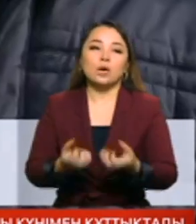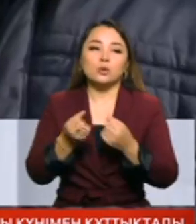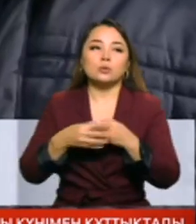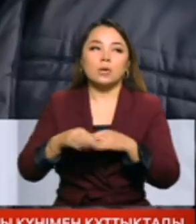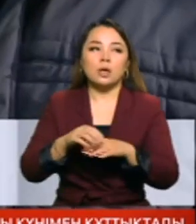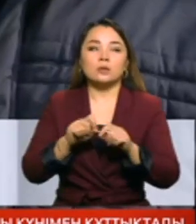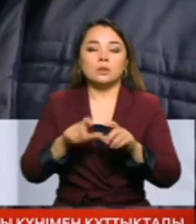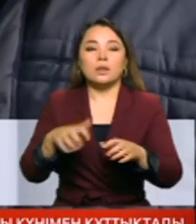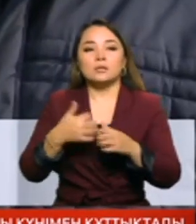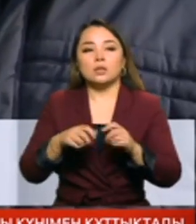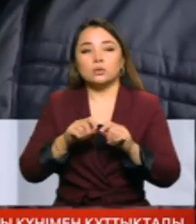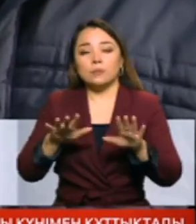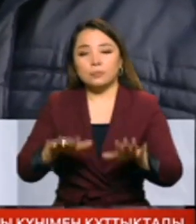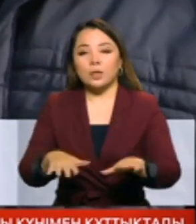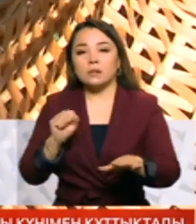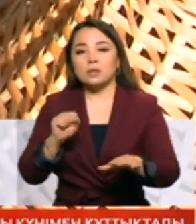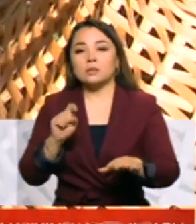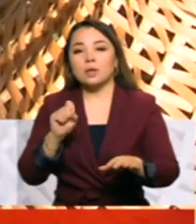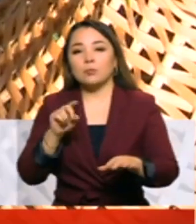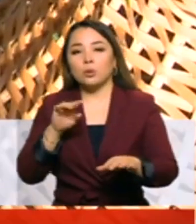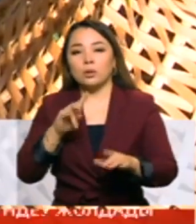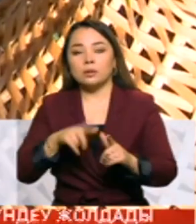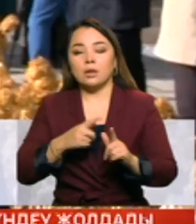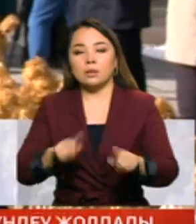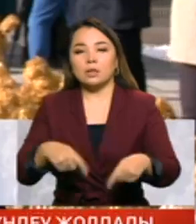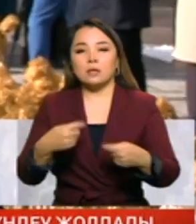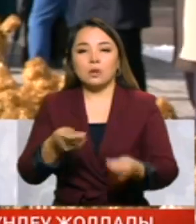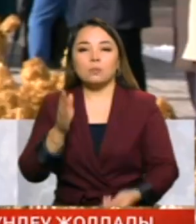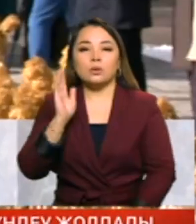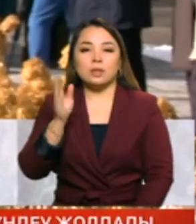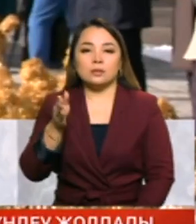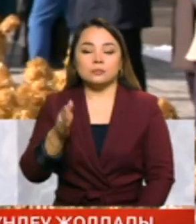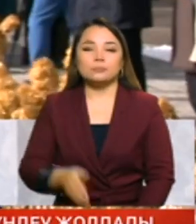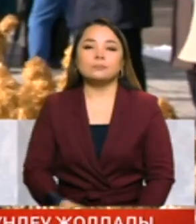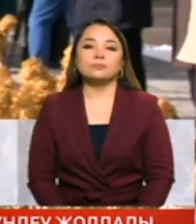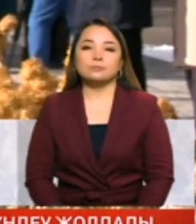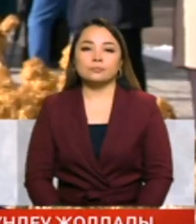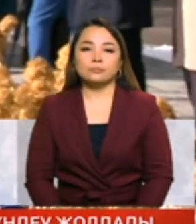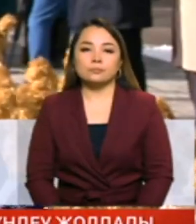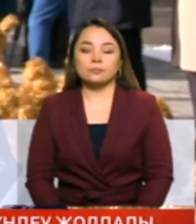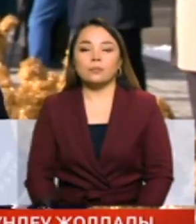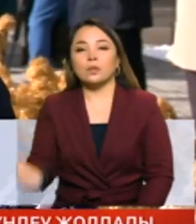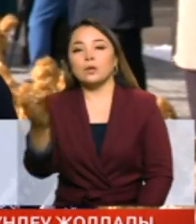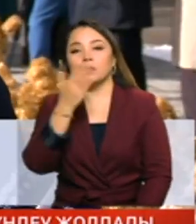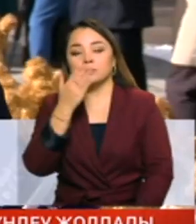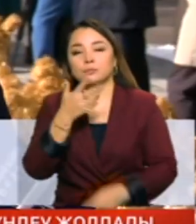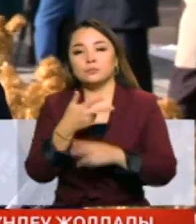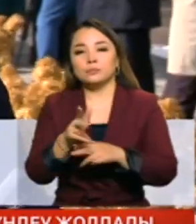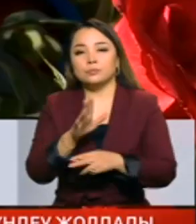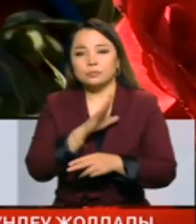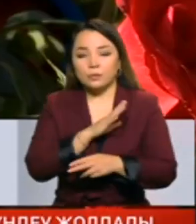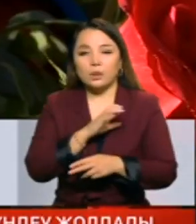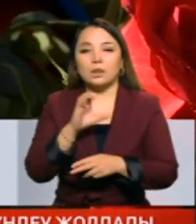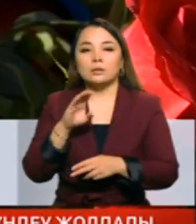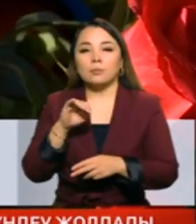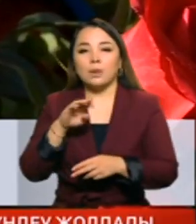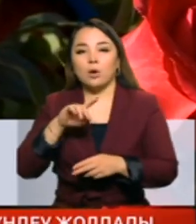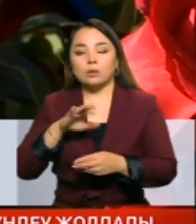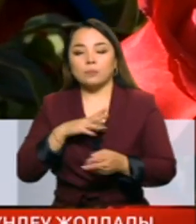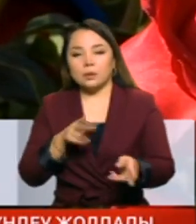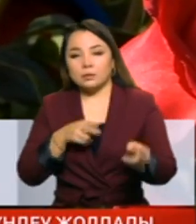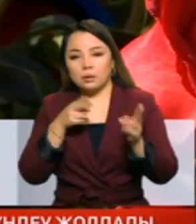орта мектепке Асқар Забикулиннің аты берілмек. Көше аты беріліп жатыр. Кинода түсірілді, Степногорск қаласына да барып келдік. Мұрал